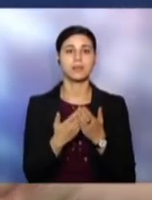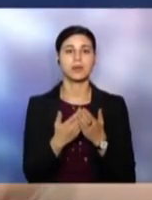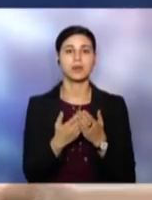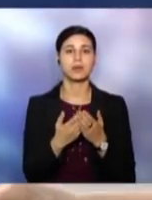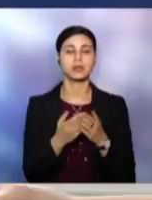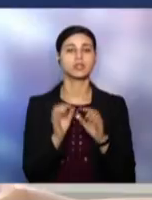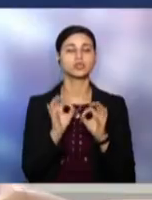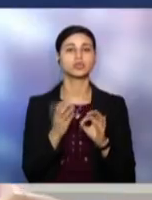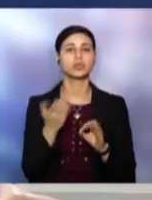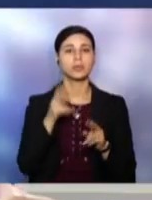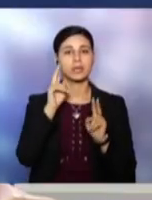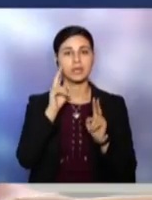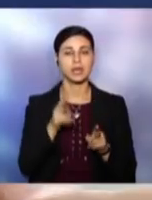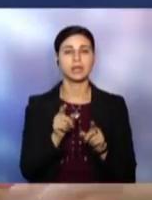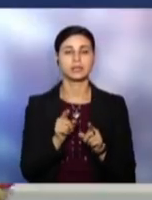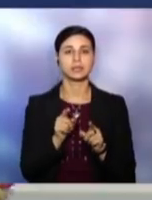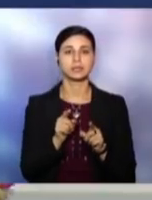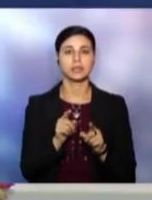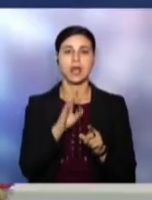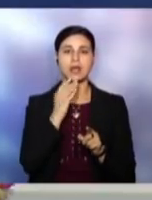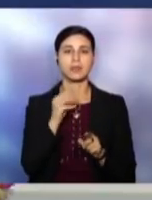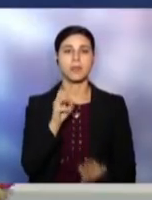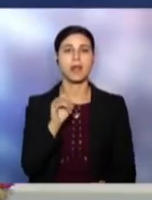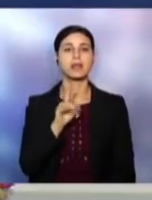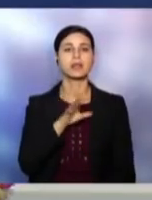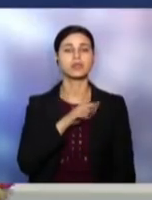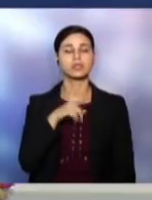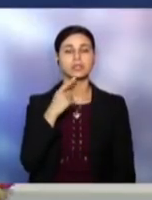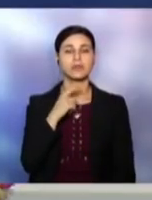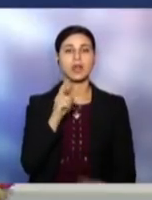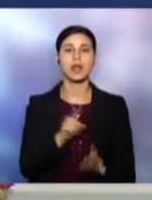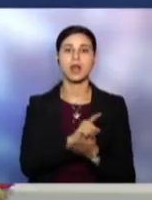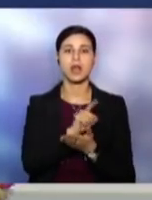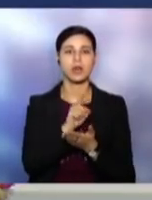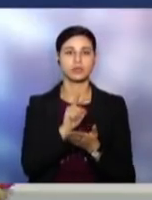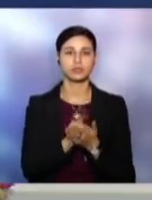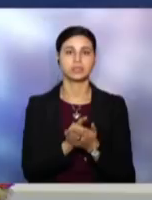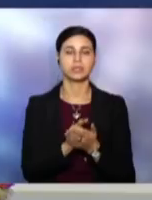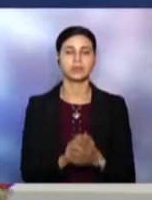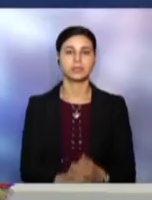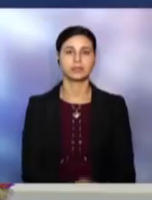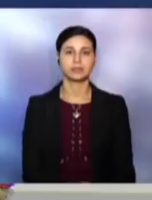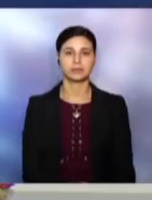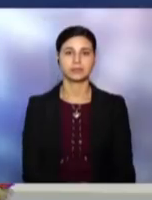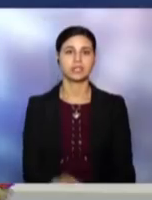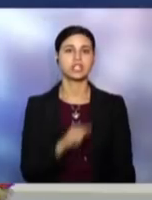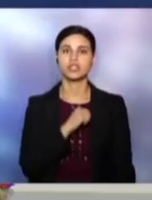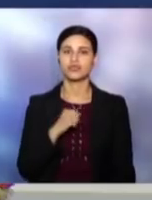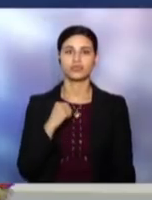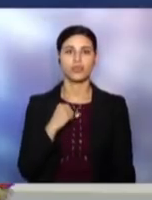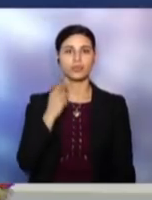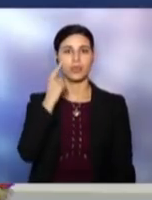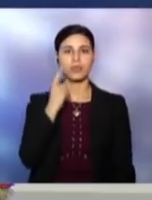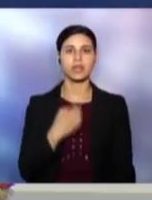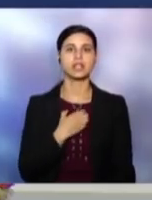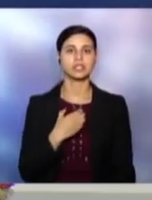მეორე საკითხს, თუ თქვენ წყარო ვერ გაარკვიეთ, როგორც ქალბატონმა მაია მიგითითა, აუცილებლად თქვენ დამოუკიდებლად ნუ გაუმკლავდებით